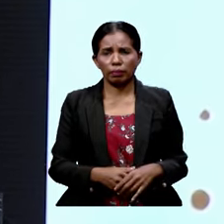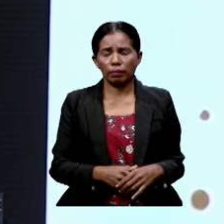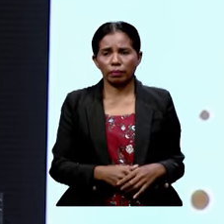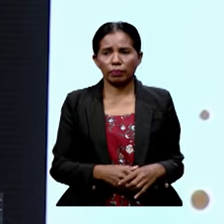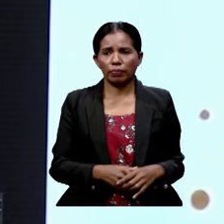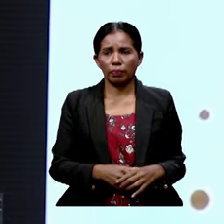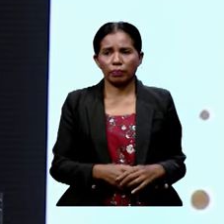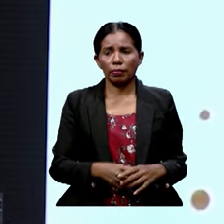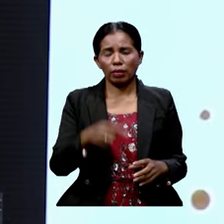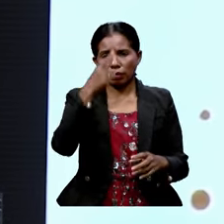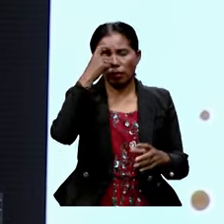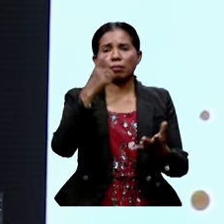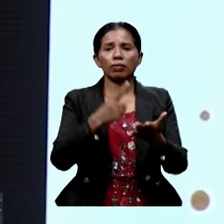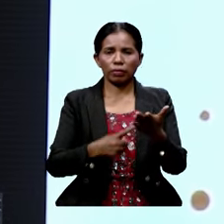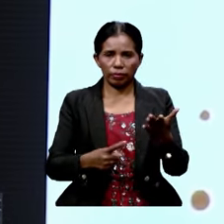Τροσά.